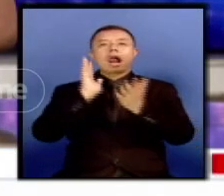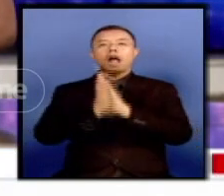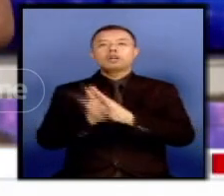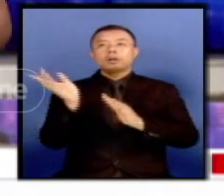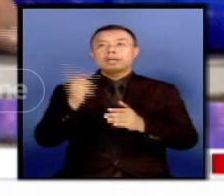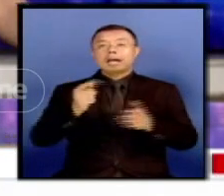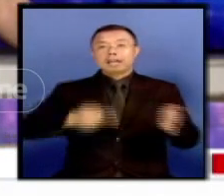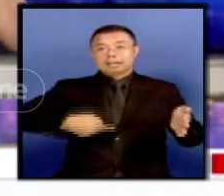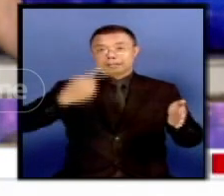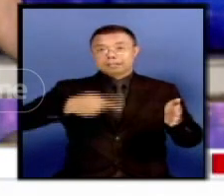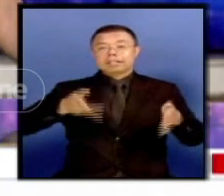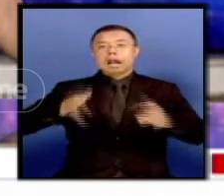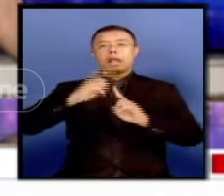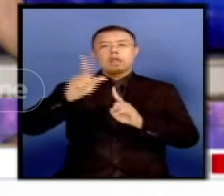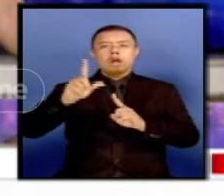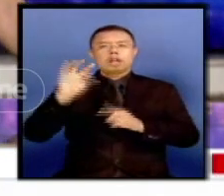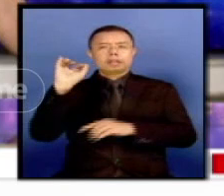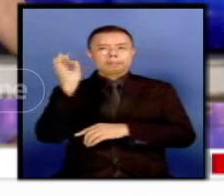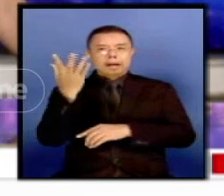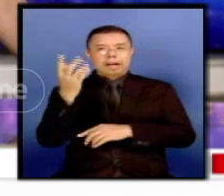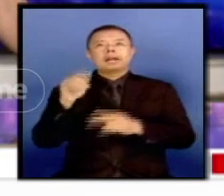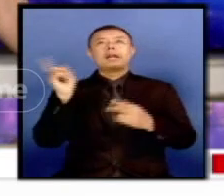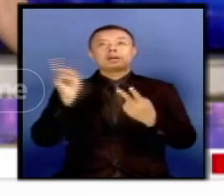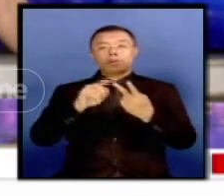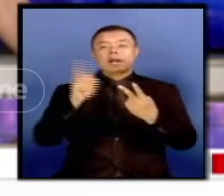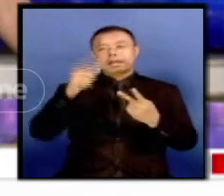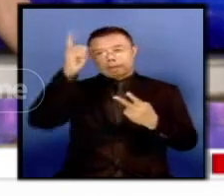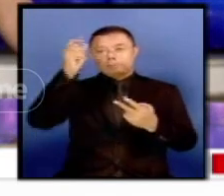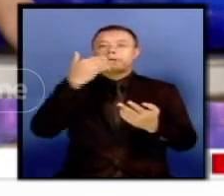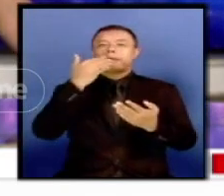tol Banyumanik Semarang. Sebelumnya juga ada rekan Ervan Septiawan dari Cirebon, Jawa Barat. Terima kasih rekan-rekan.